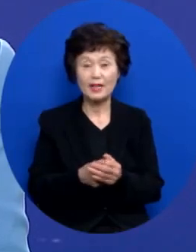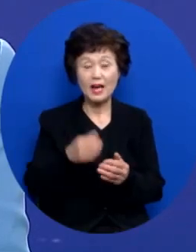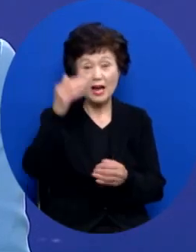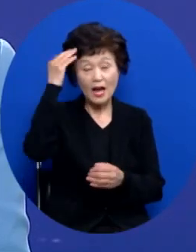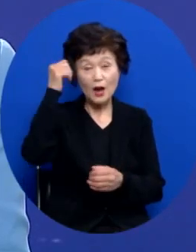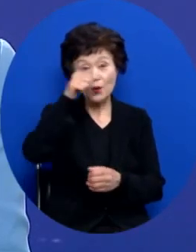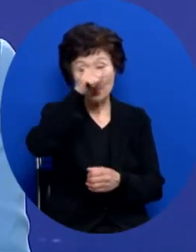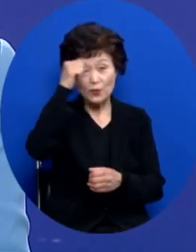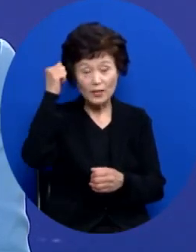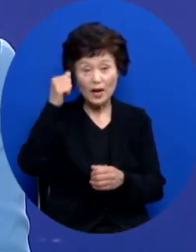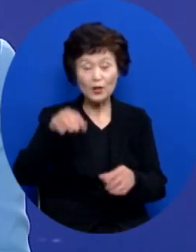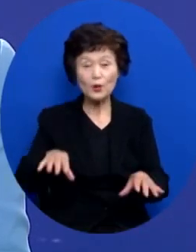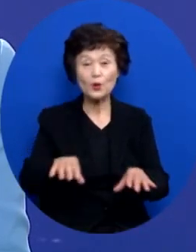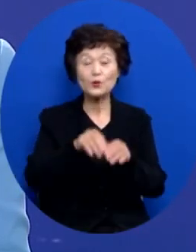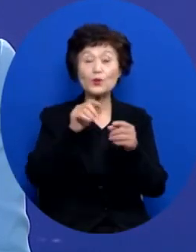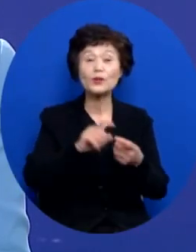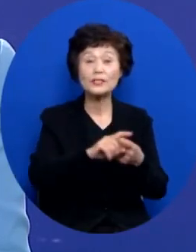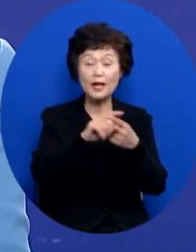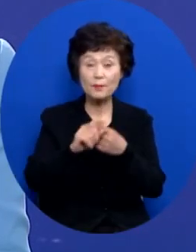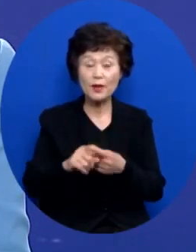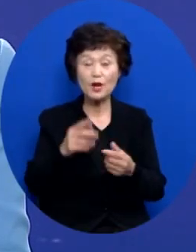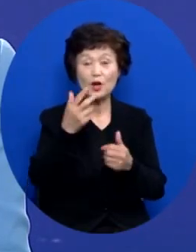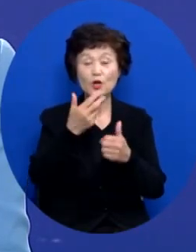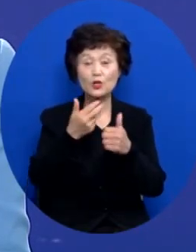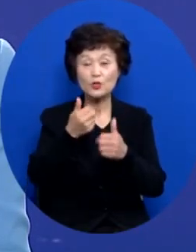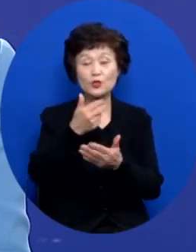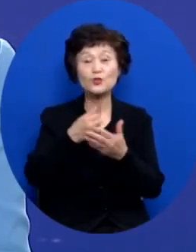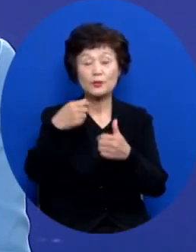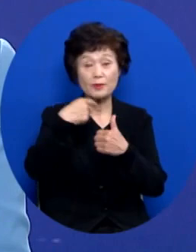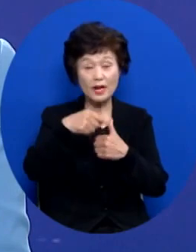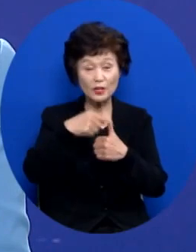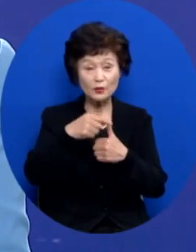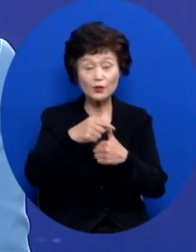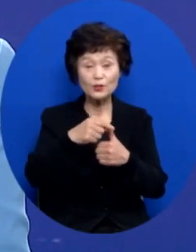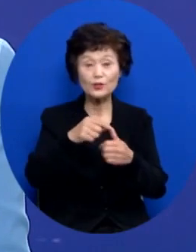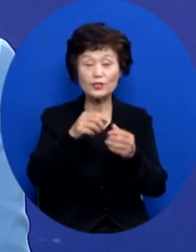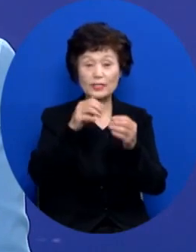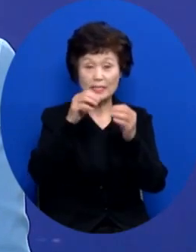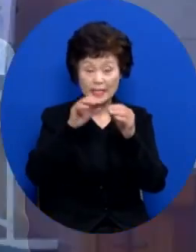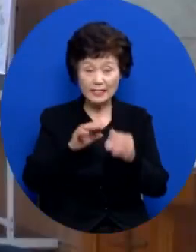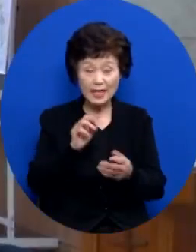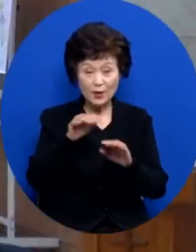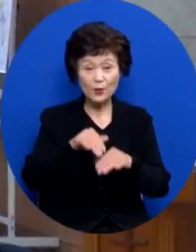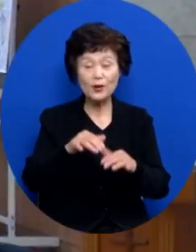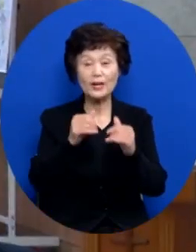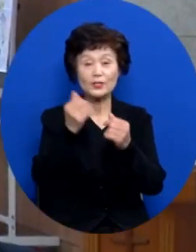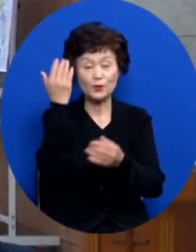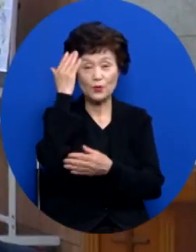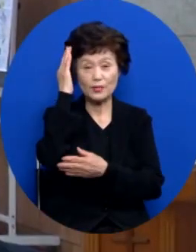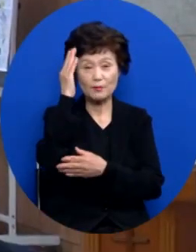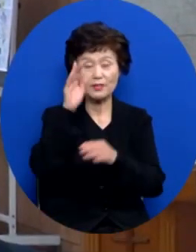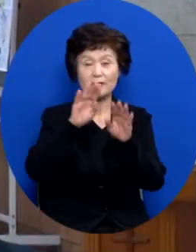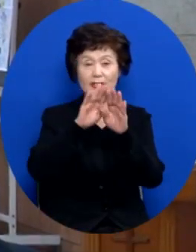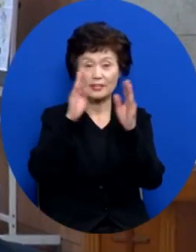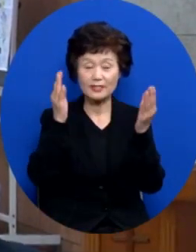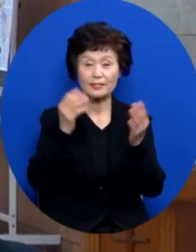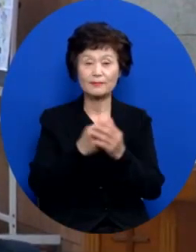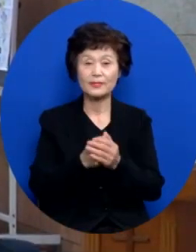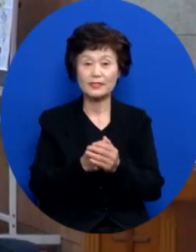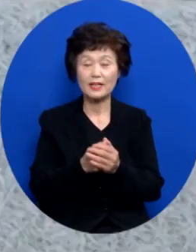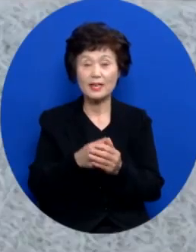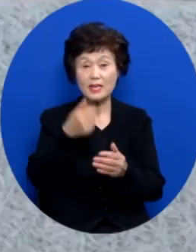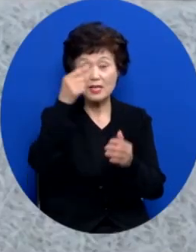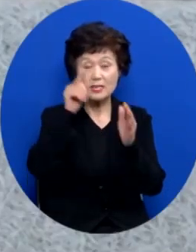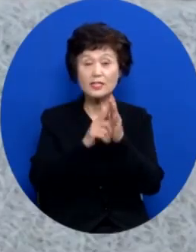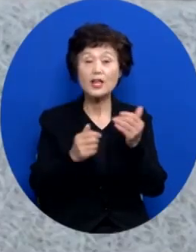한국 장로교 총연합회가 주기도 영성 목회 다문화 선교를 주제로 세미나를 열었습니다 한 장총